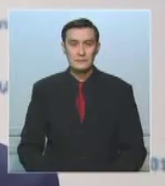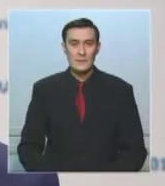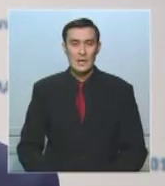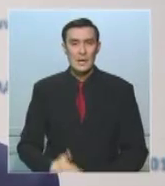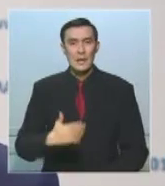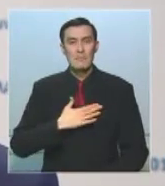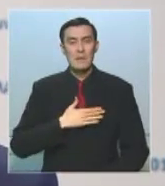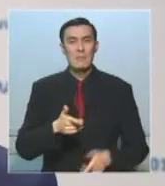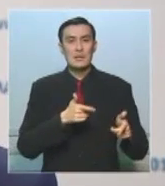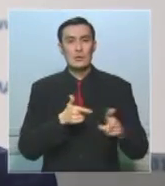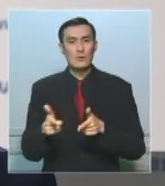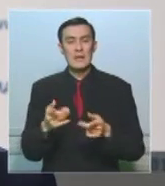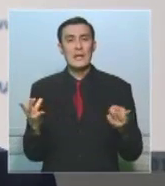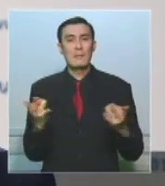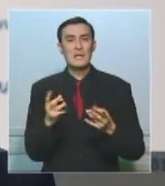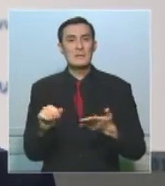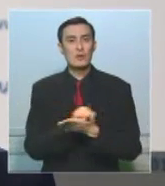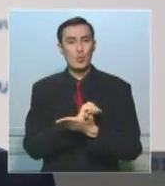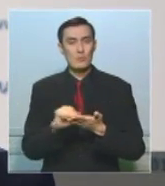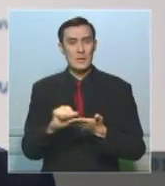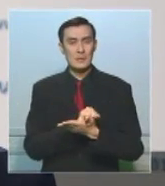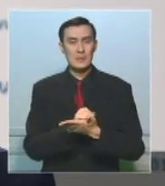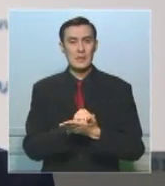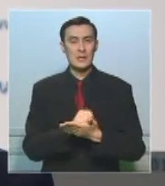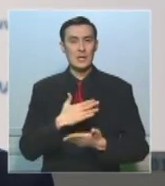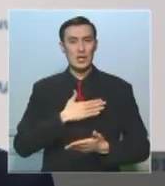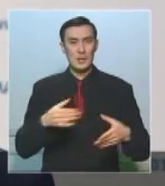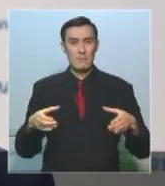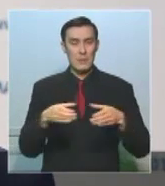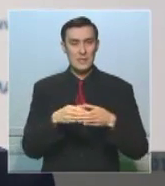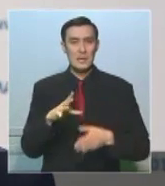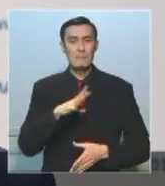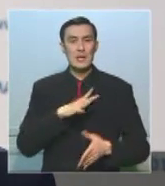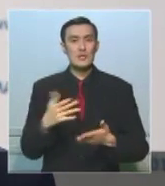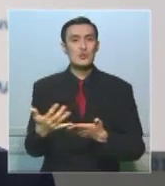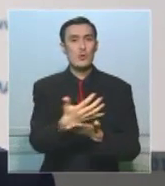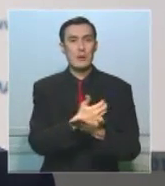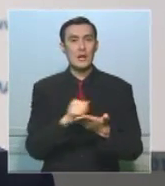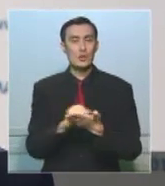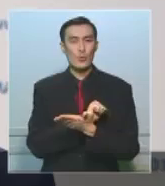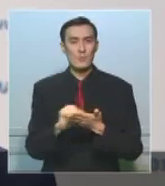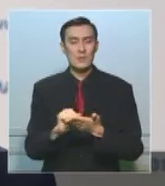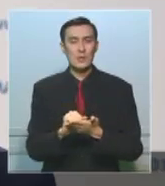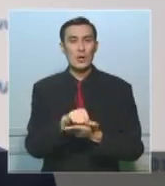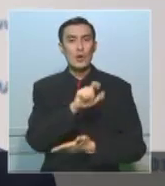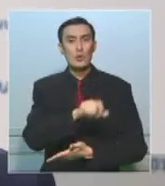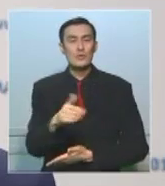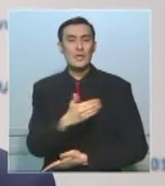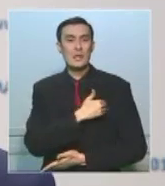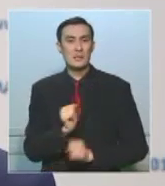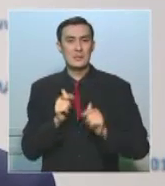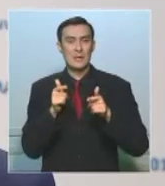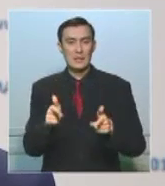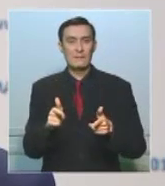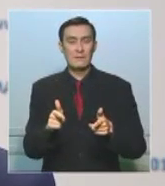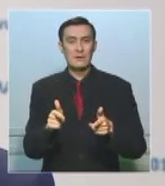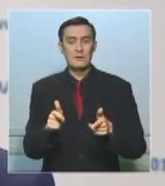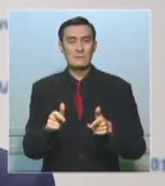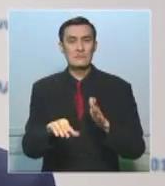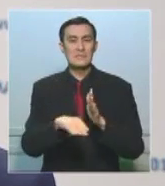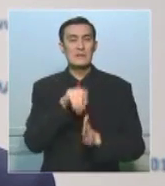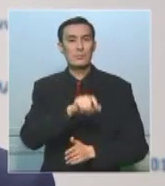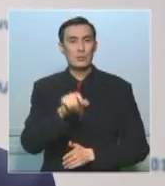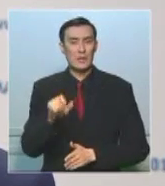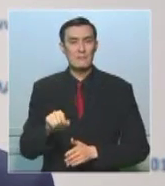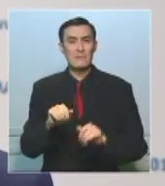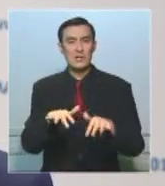Мы подготовили все необходимые документы от партии. Также были собраны документы от кандидатов в депутаты Мажилиса. Это,